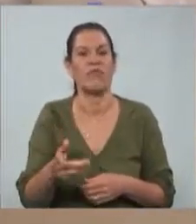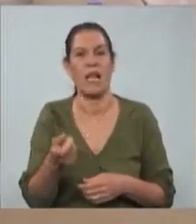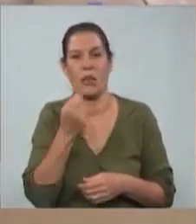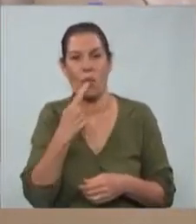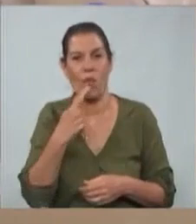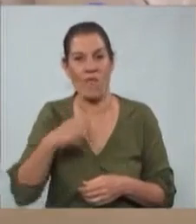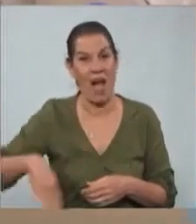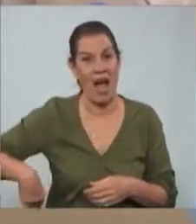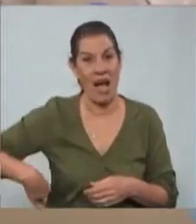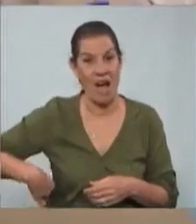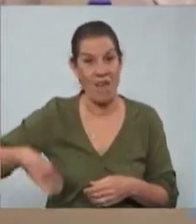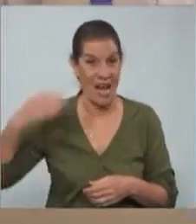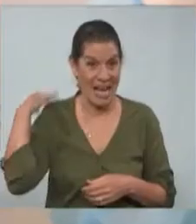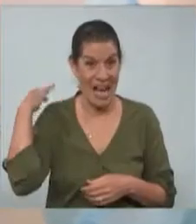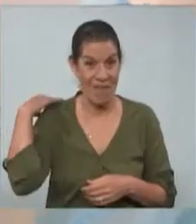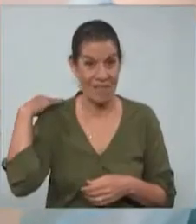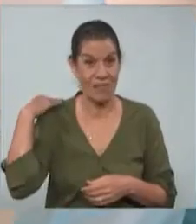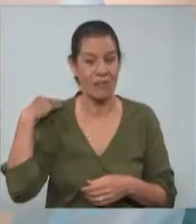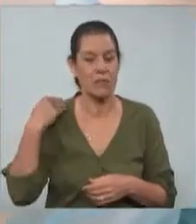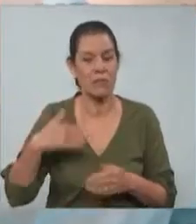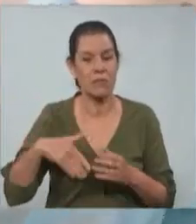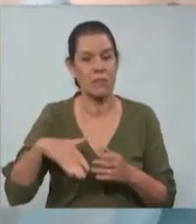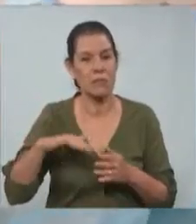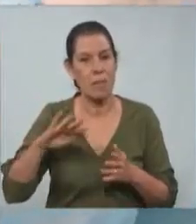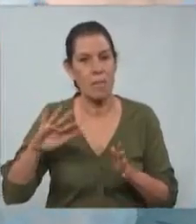טוב לתוך המוח.